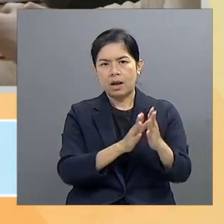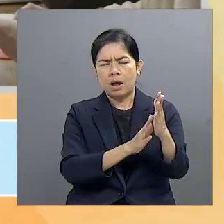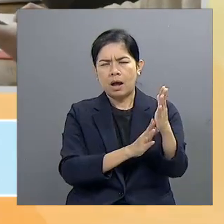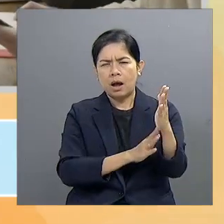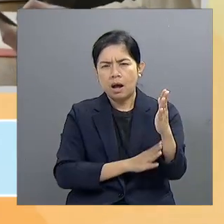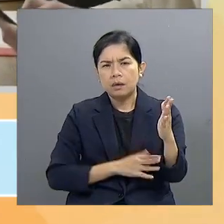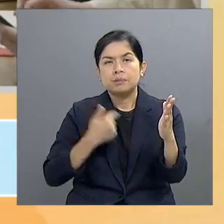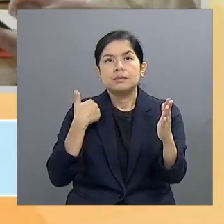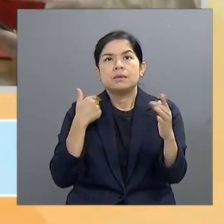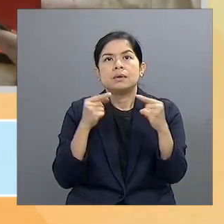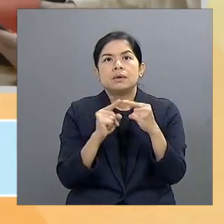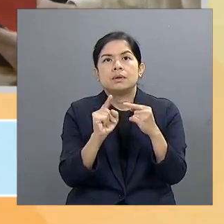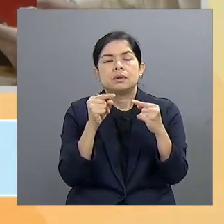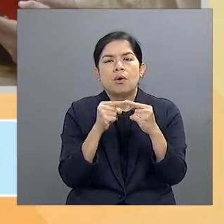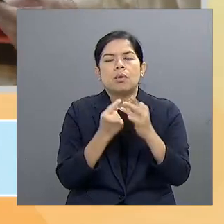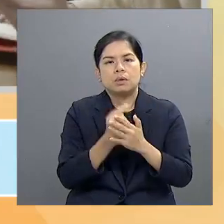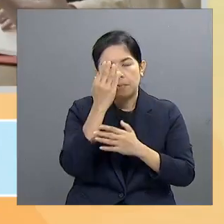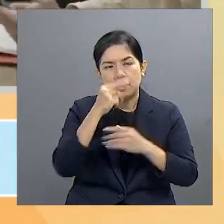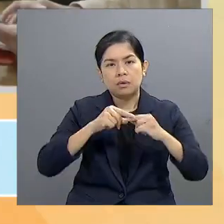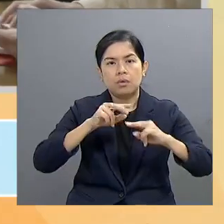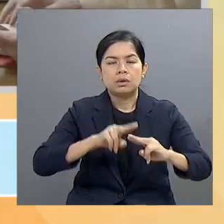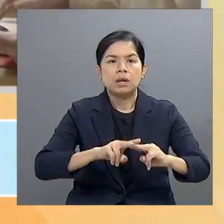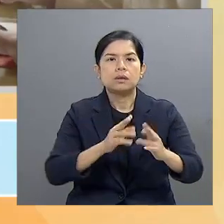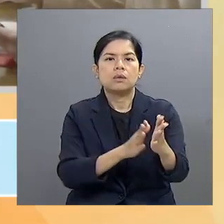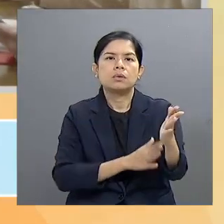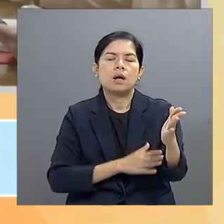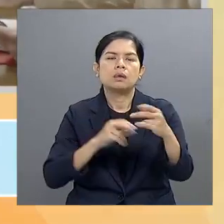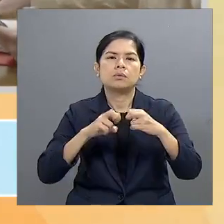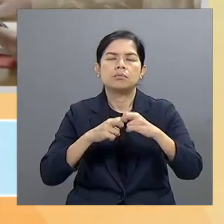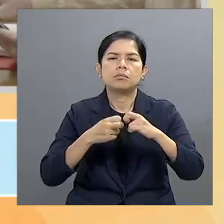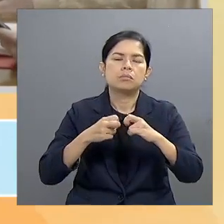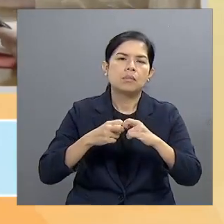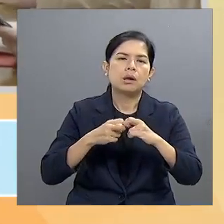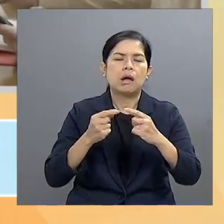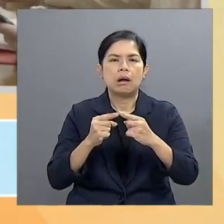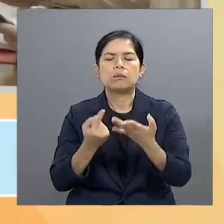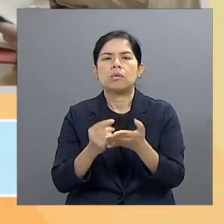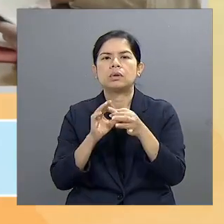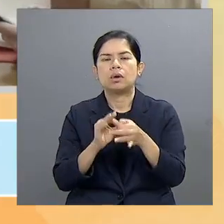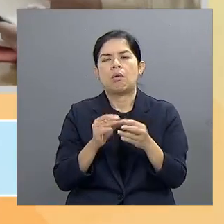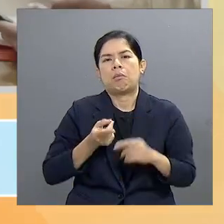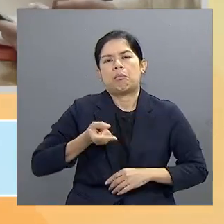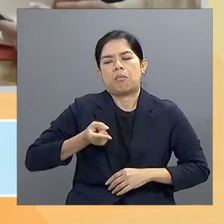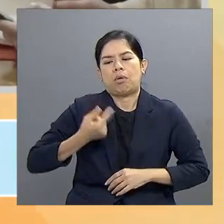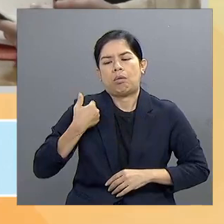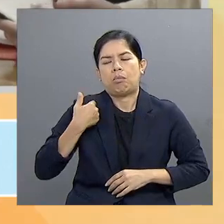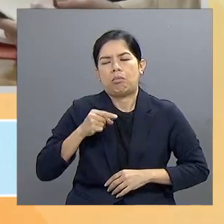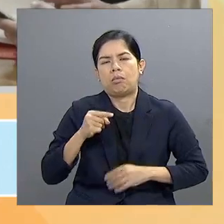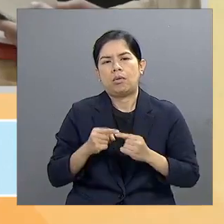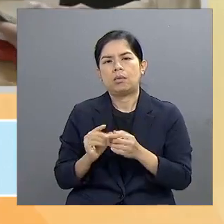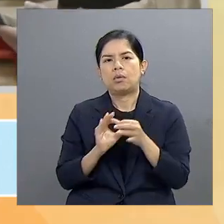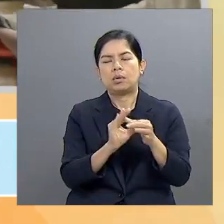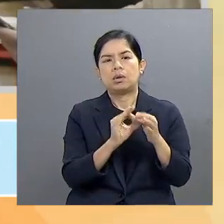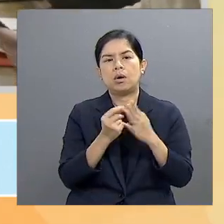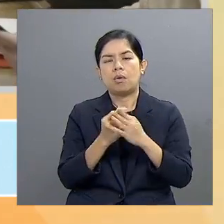งานลดน้อยลงเมตาบอลิซึมก็ใช้น้อยลงต่างๆนะครับก็ทำให้เกิดความเสี่ยงในการเป็นโรคของโรคหลอดเลือดแข็